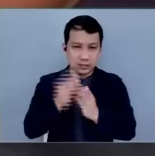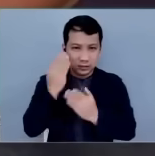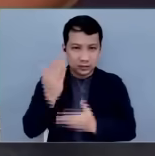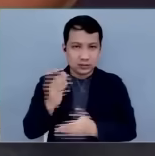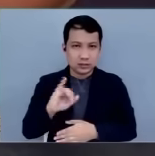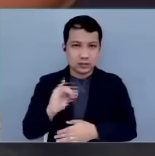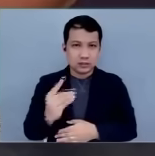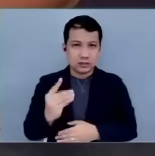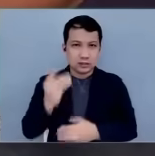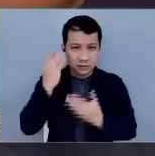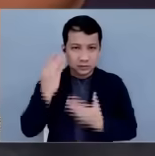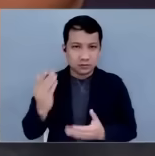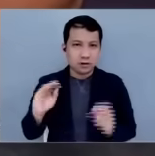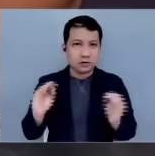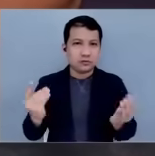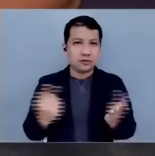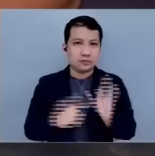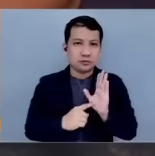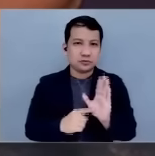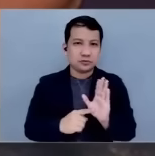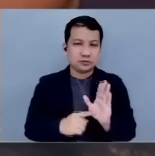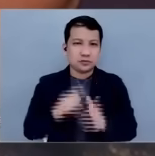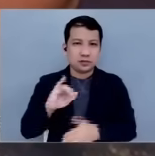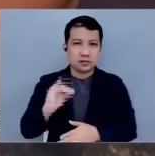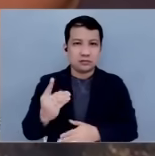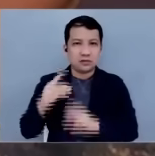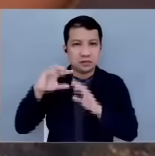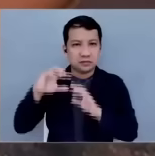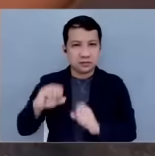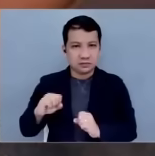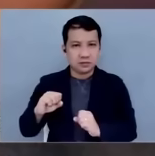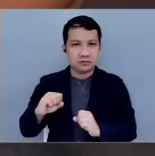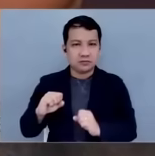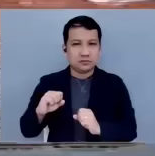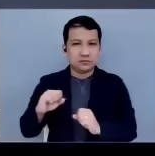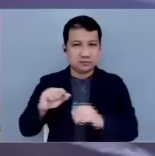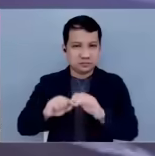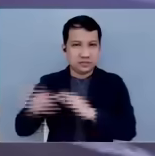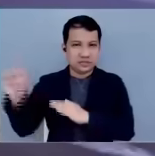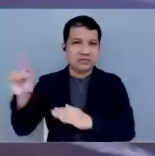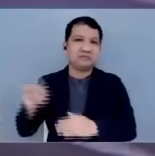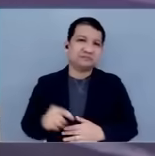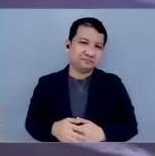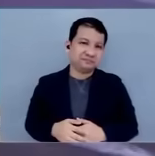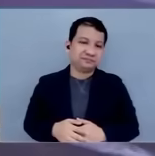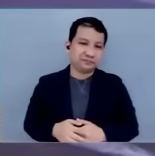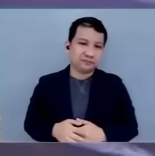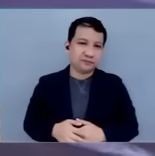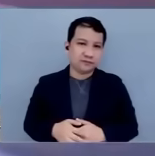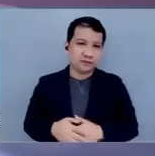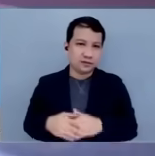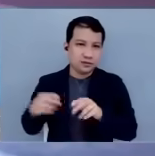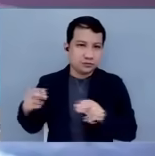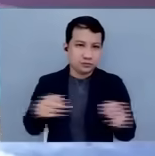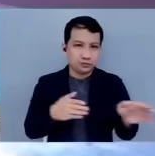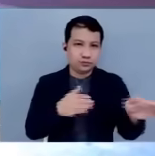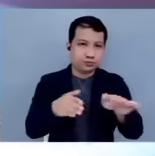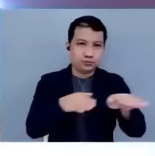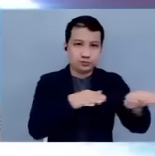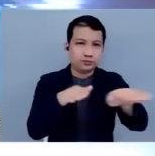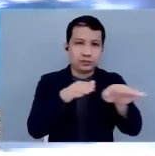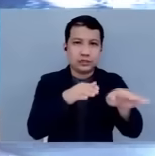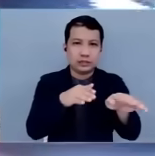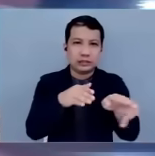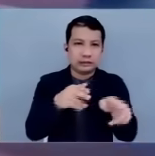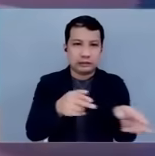lalaki, wala itong maipakita kaya nang arestuhin, bigla itong tumakas. Naghabulan ang dalawang rider at nang magpang-abot sa